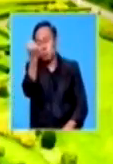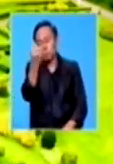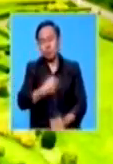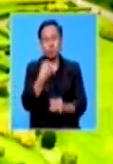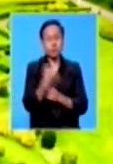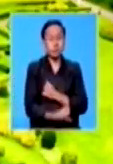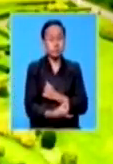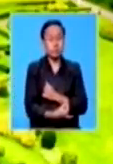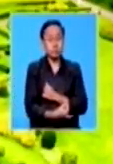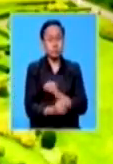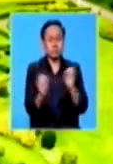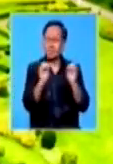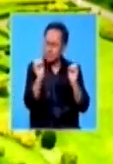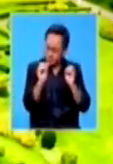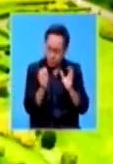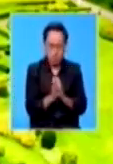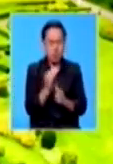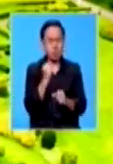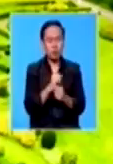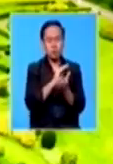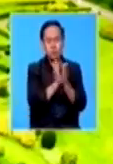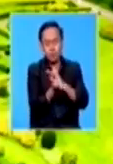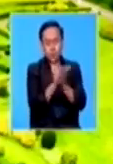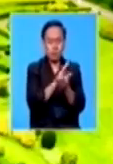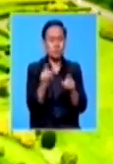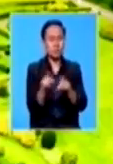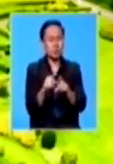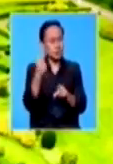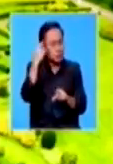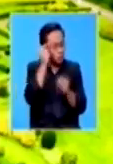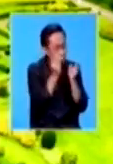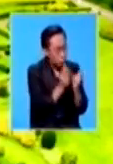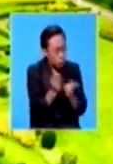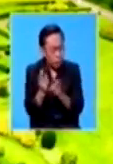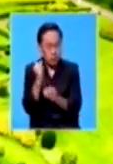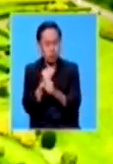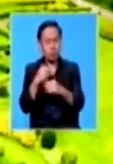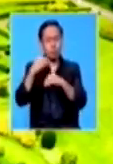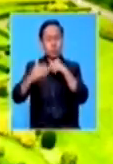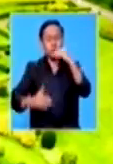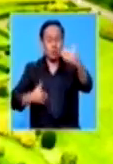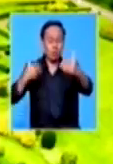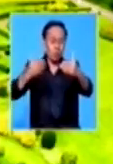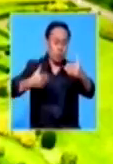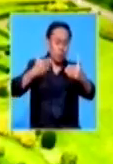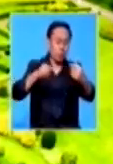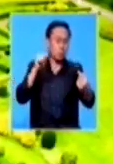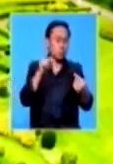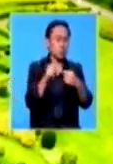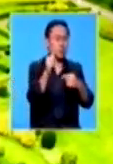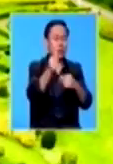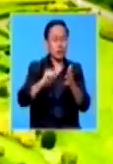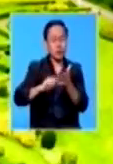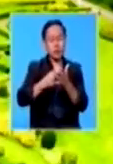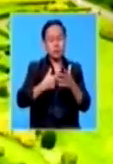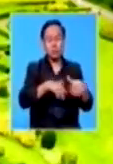ครับหลายประเทศเขาก็มีทั้งสองอย่างอ่ะทำยังไงจะทำให้ไปสู่ตรงนั้นให้ได้ถ้าเริ่มเอาทั้งหมดทำนี่ทั้งหมดท